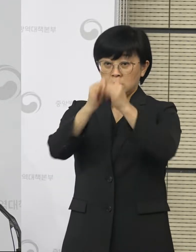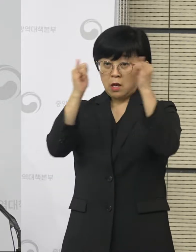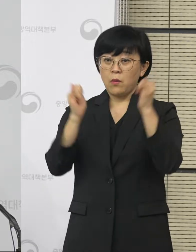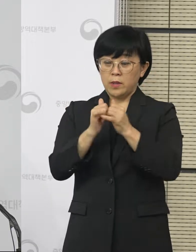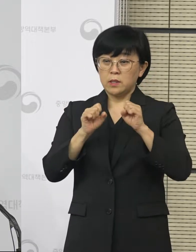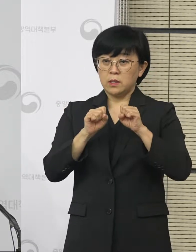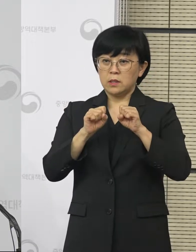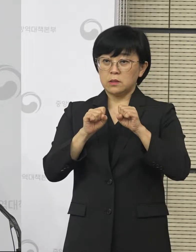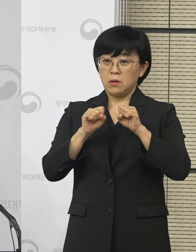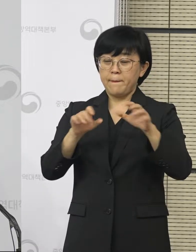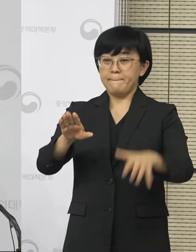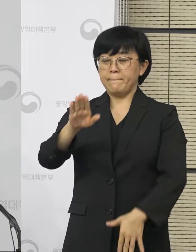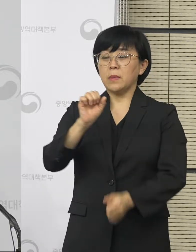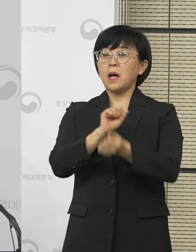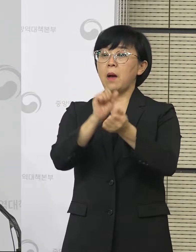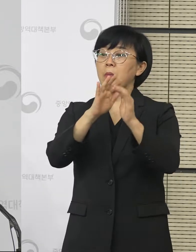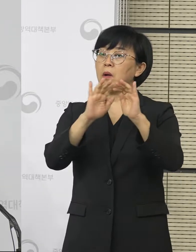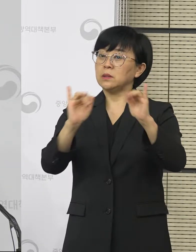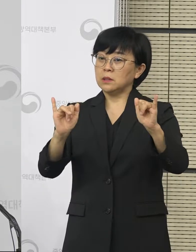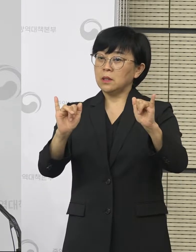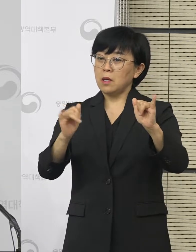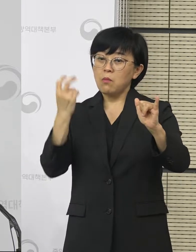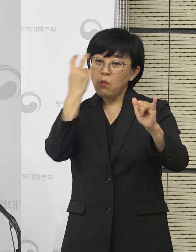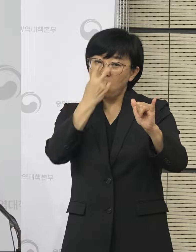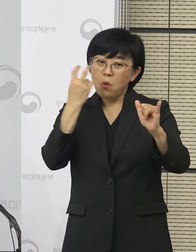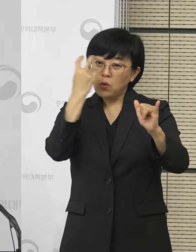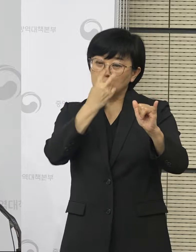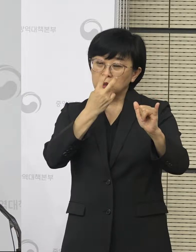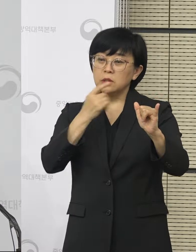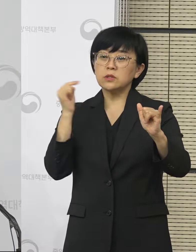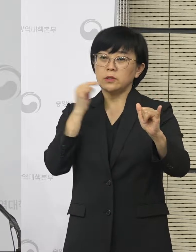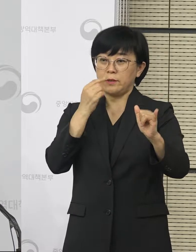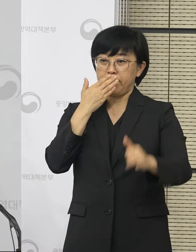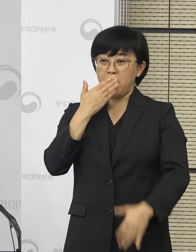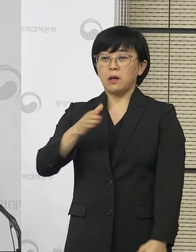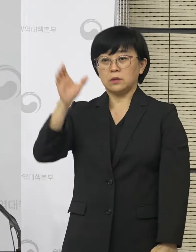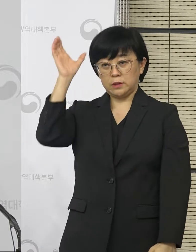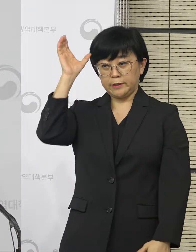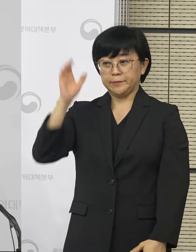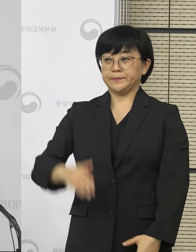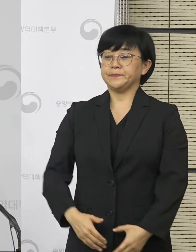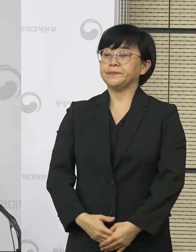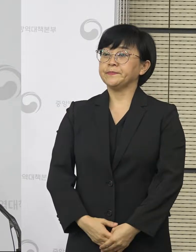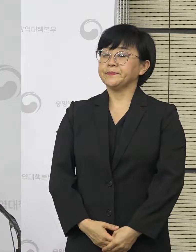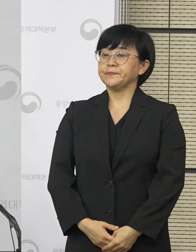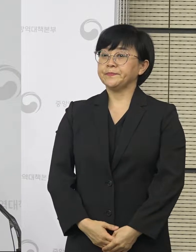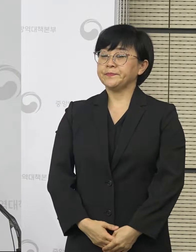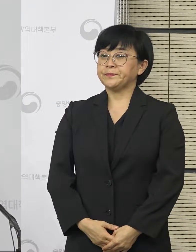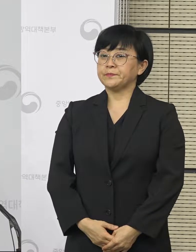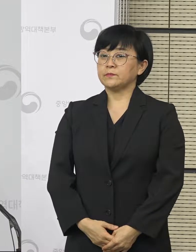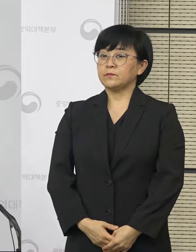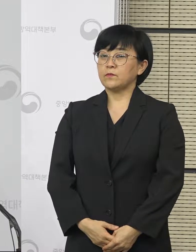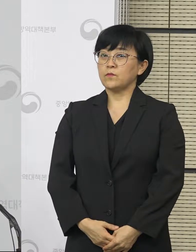예정이며 지역사회에서 신속한 환자의 확진과 모니터링 능력이 강화될 것으로 기대합니다.